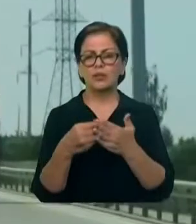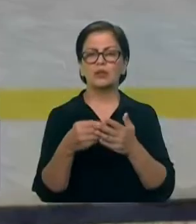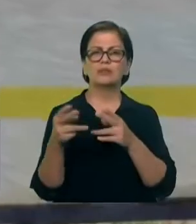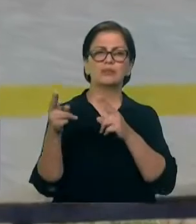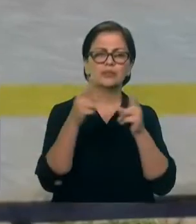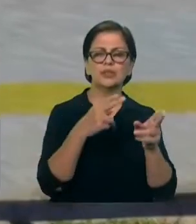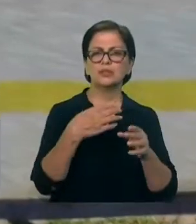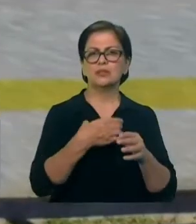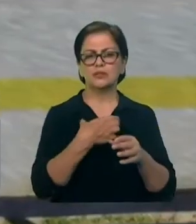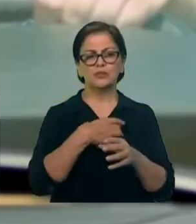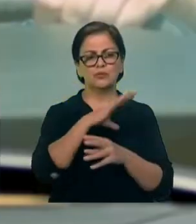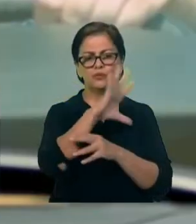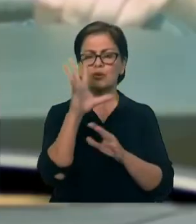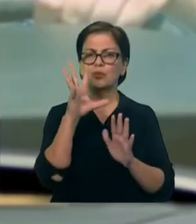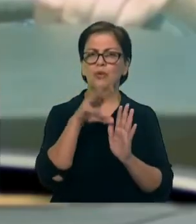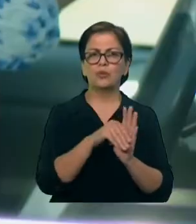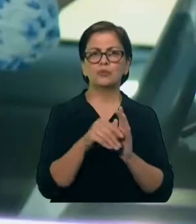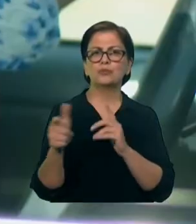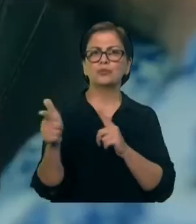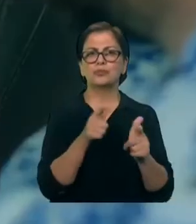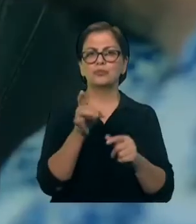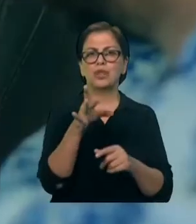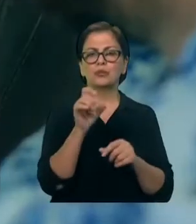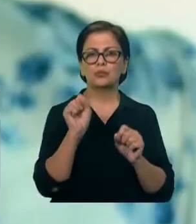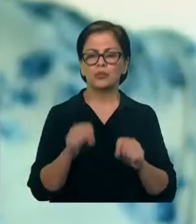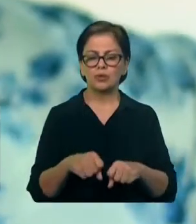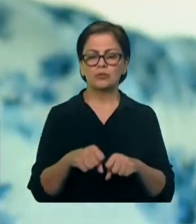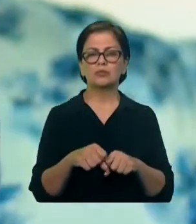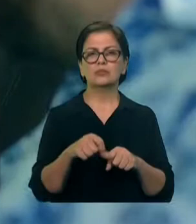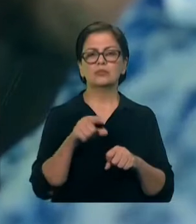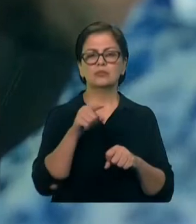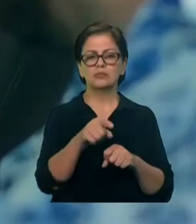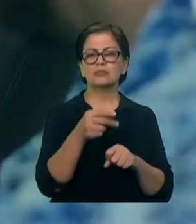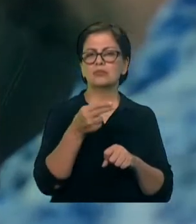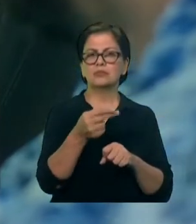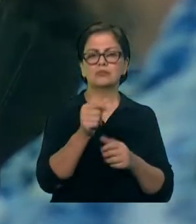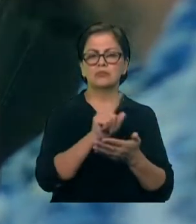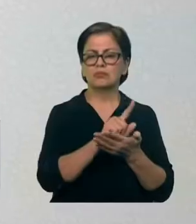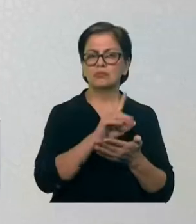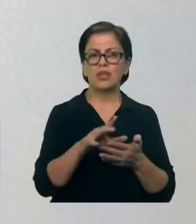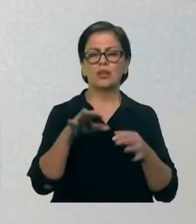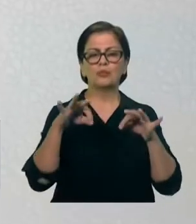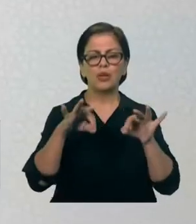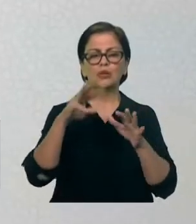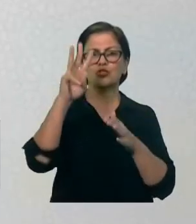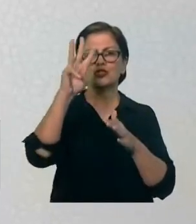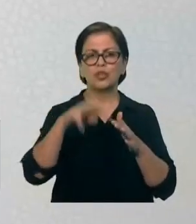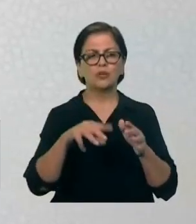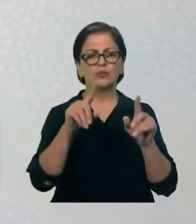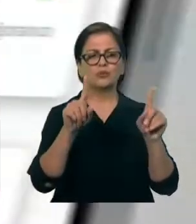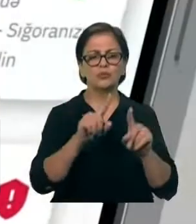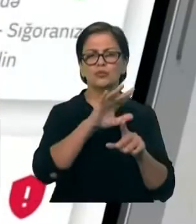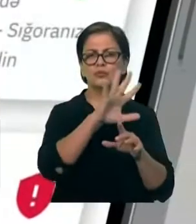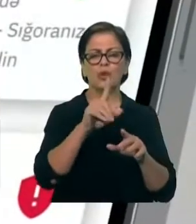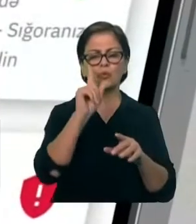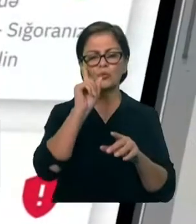kimi sığorta növlərini onlayn şəkildə əldə edə biləcəklər. Buna başqa müştərilər heç bir abunə haqqı ödəmədən nəqliyyat vasitələrinin cərimələrinin yoxlanılması və ödənilməsini